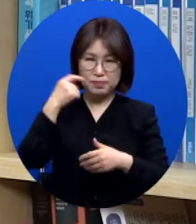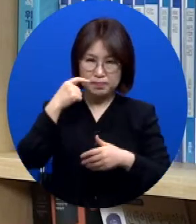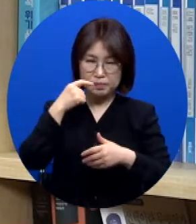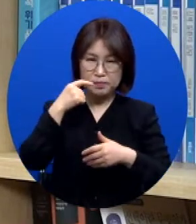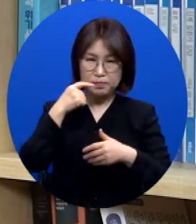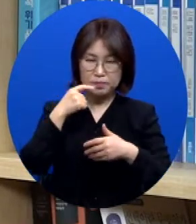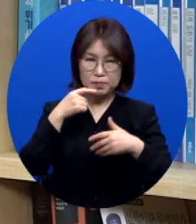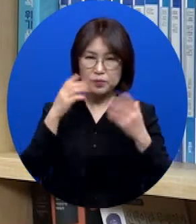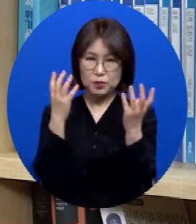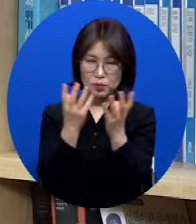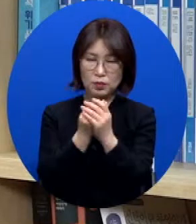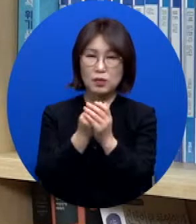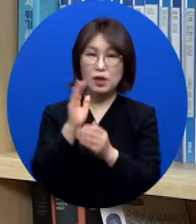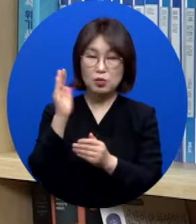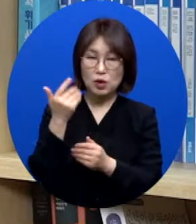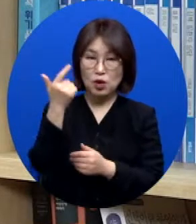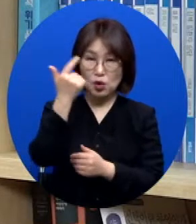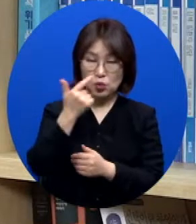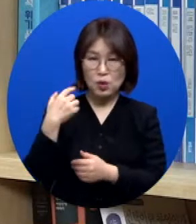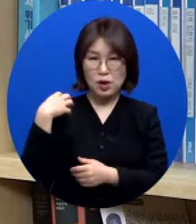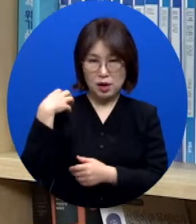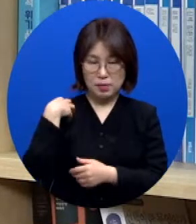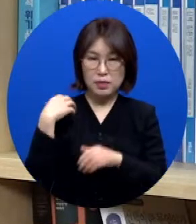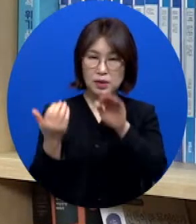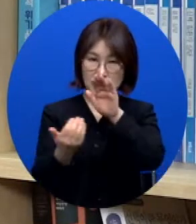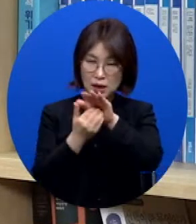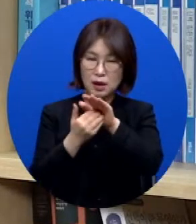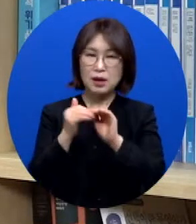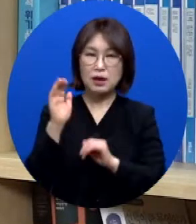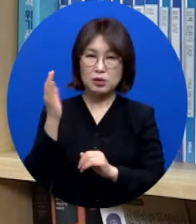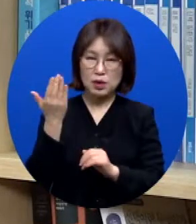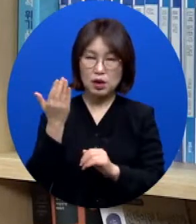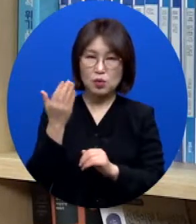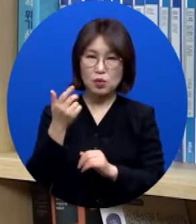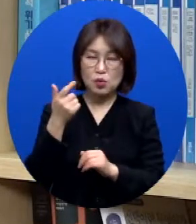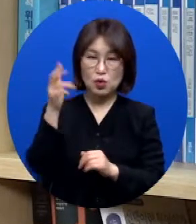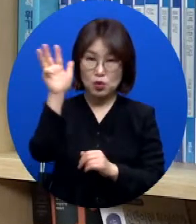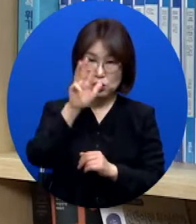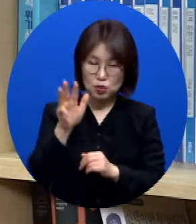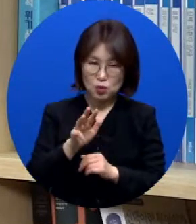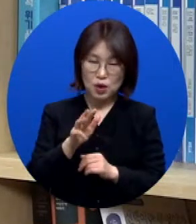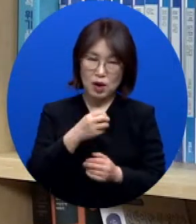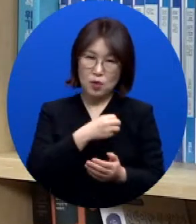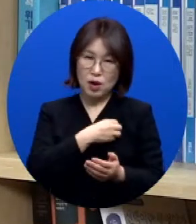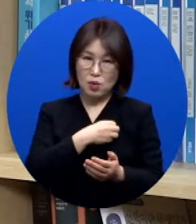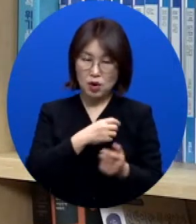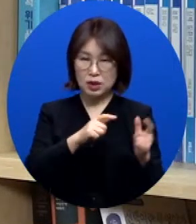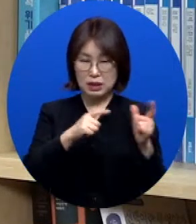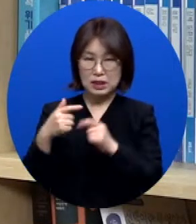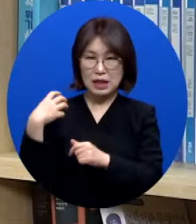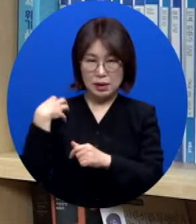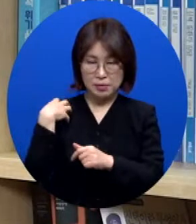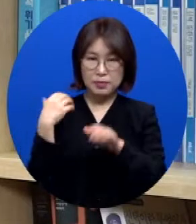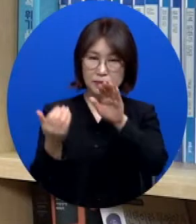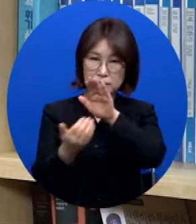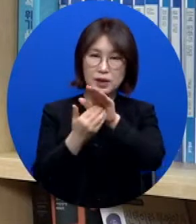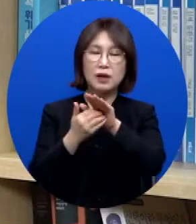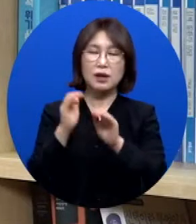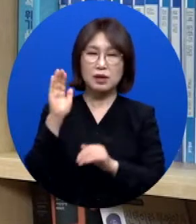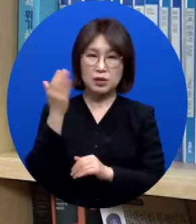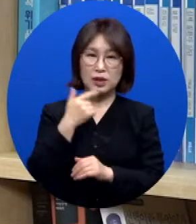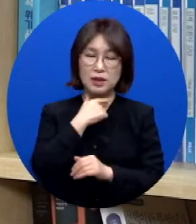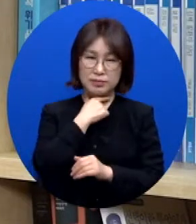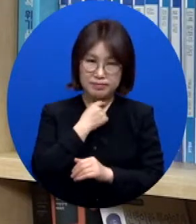철저하게 갖추어서 노회 역할을 다 감당하고 또 총회 총대원으로서의 역할도 잘 감당하는